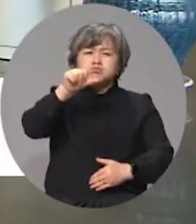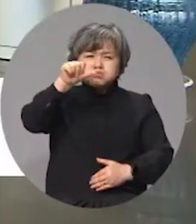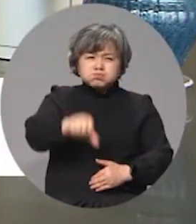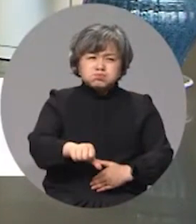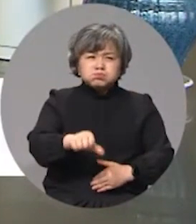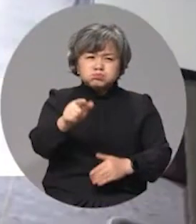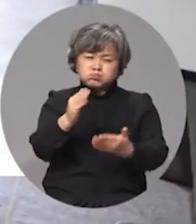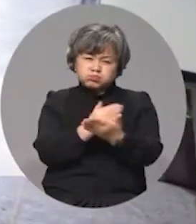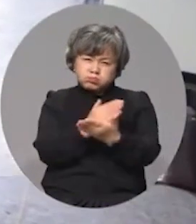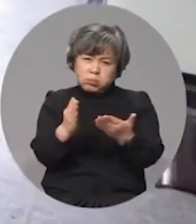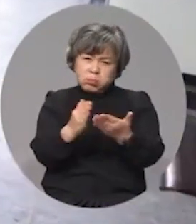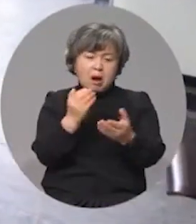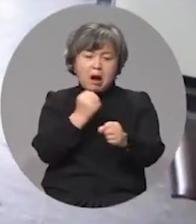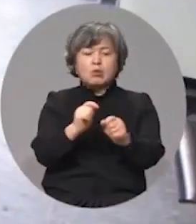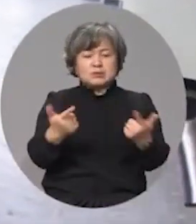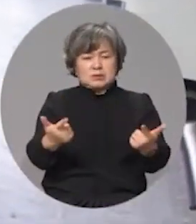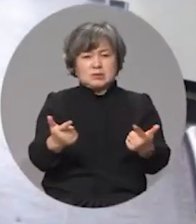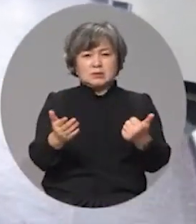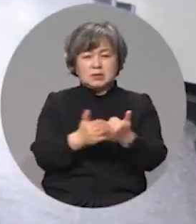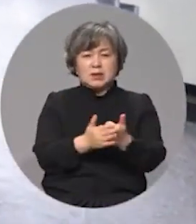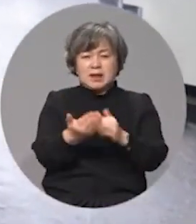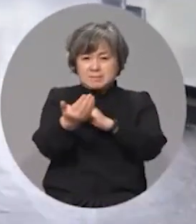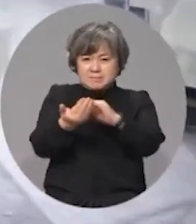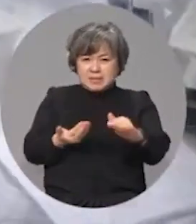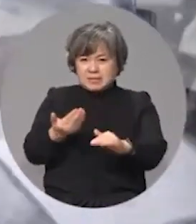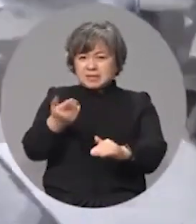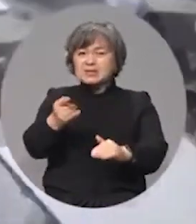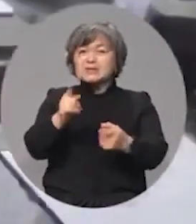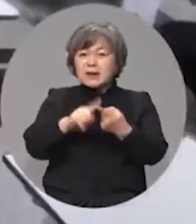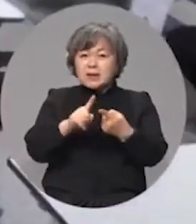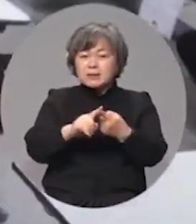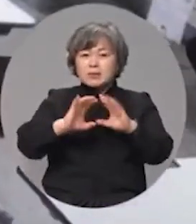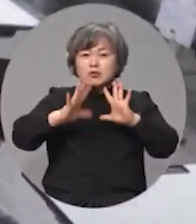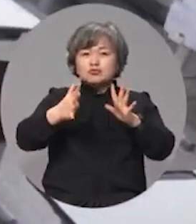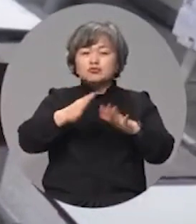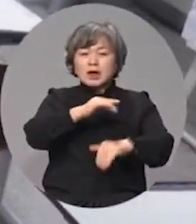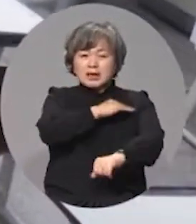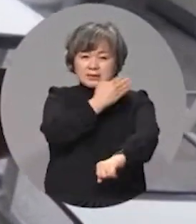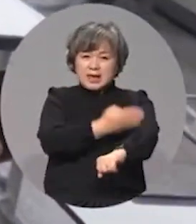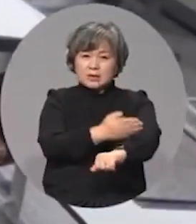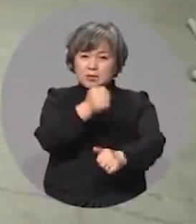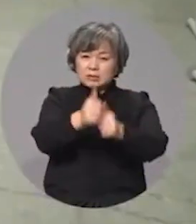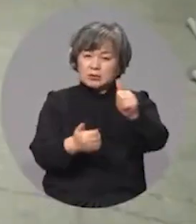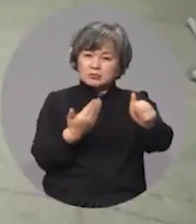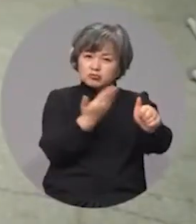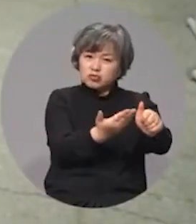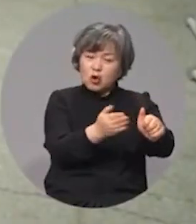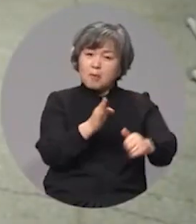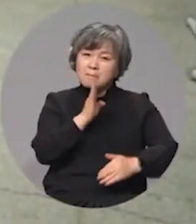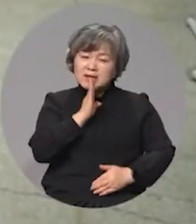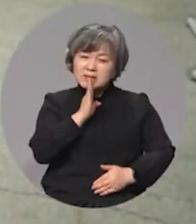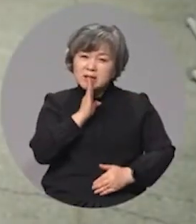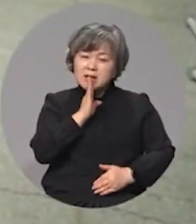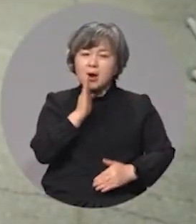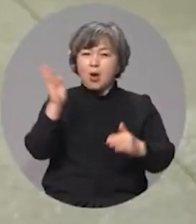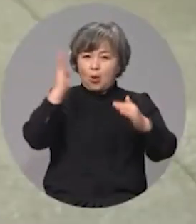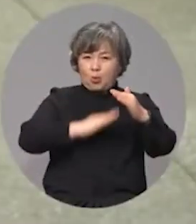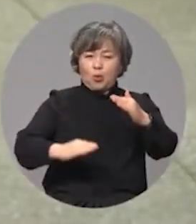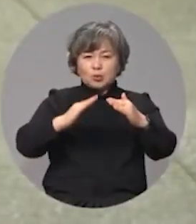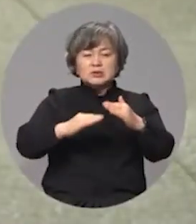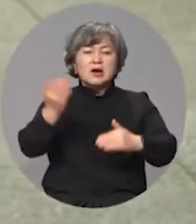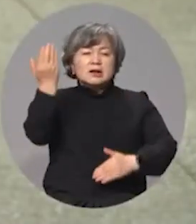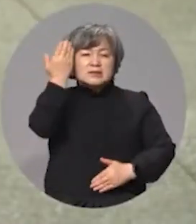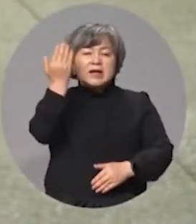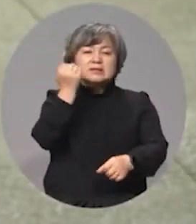밥을 퍼 어 그거 전관예우 로 국가 자격 시험이 치러지는 게 올바른 것인지 공정과 3식을 중시하는